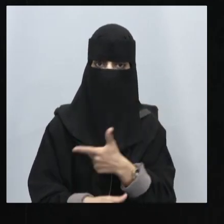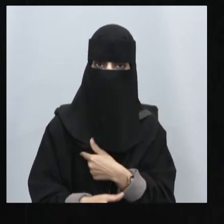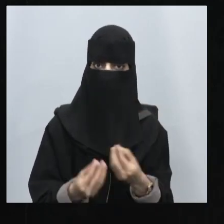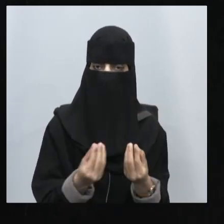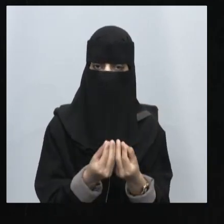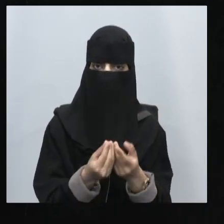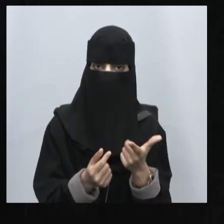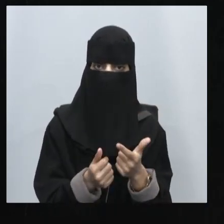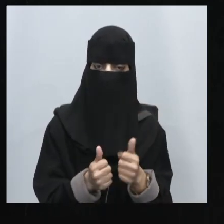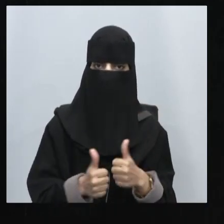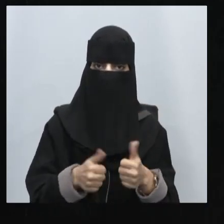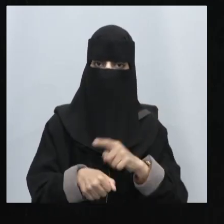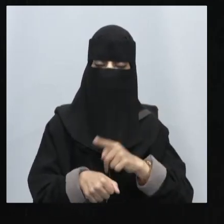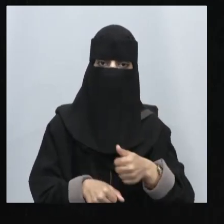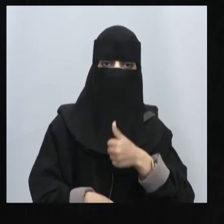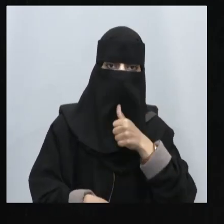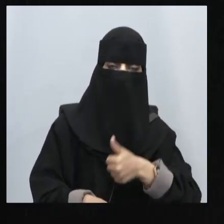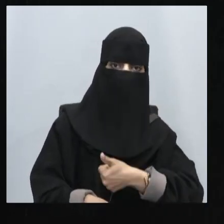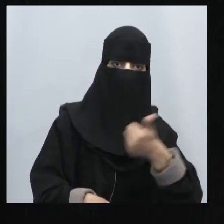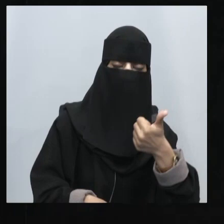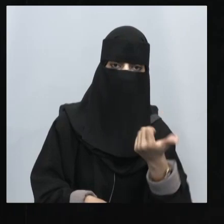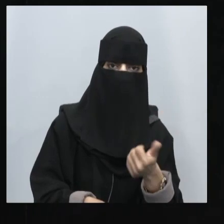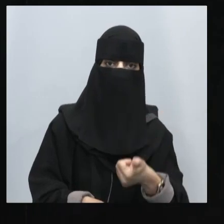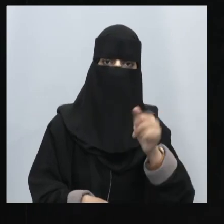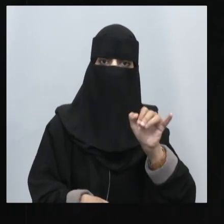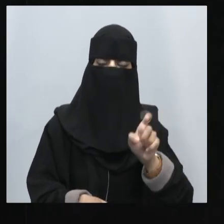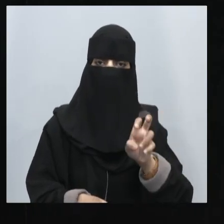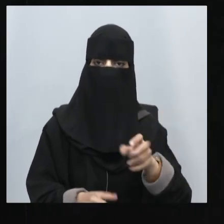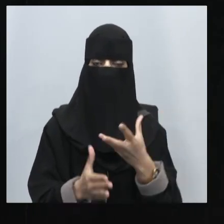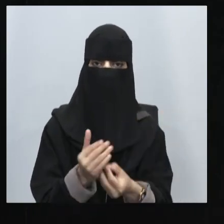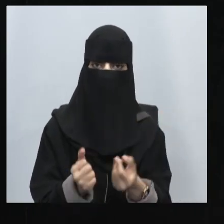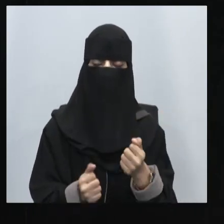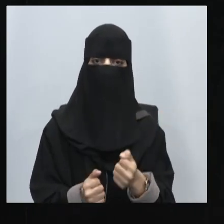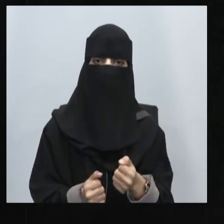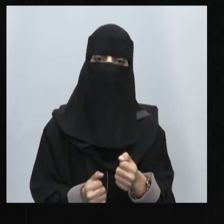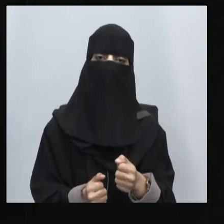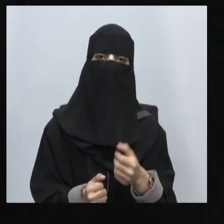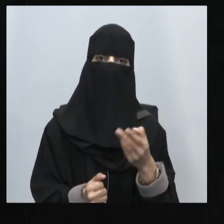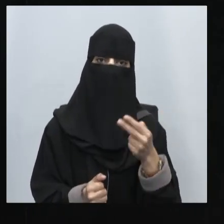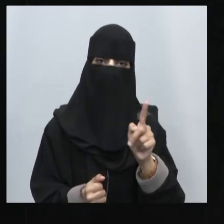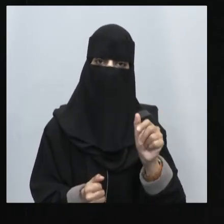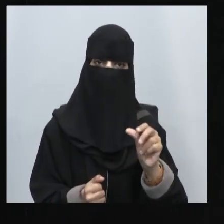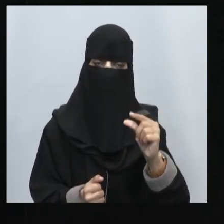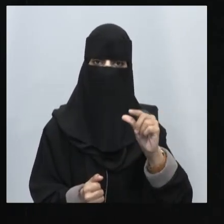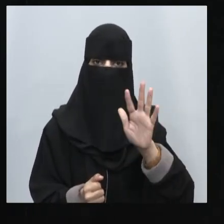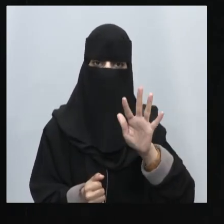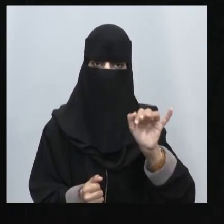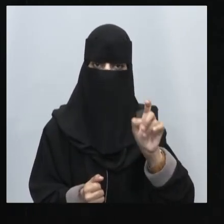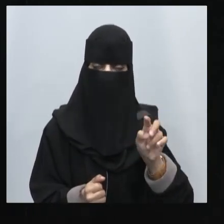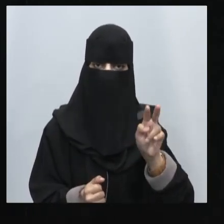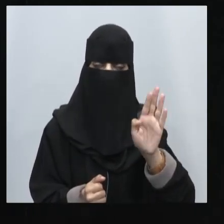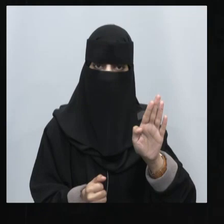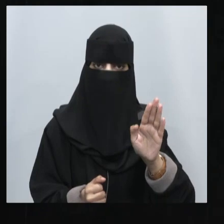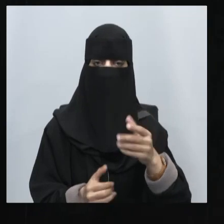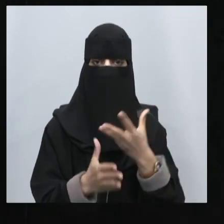الاسم نسبه الى جد الامويين اميه بن عبدي شمس بن عبد مناف الدوله العباسيه لماذا